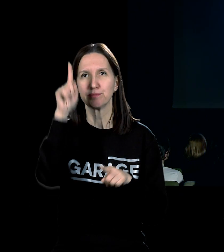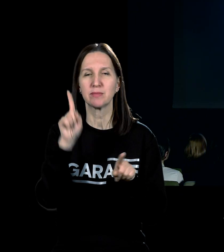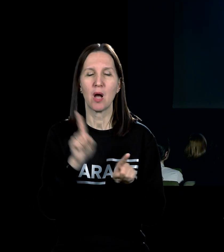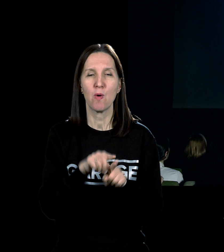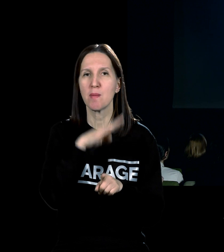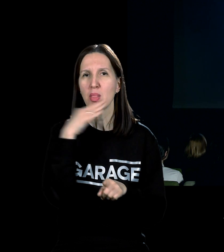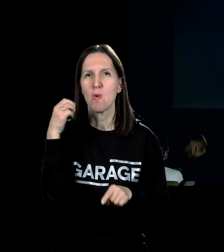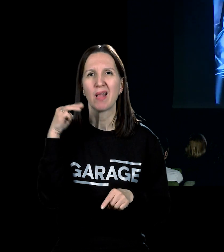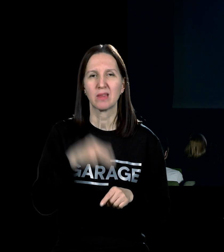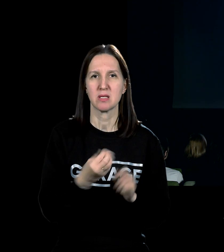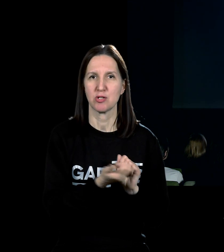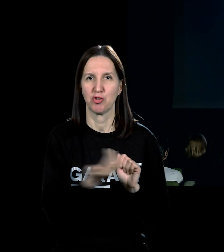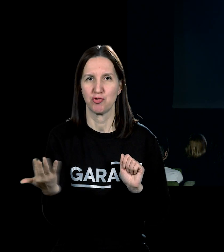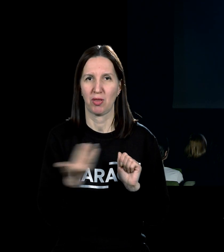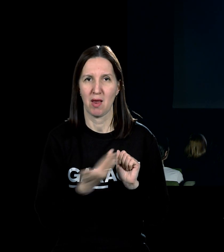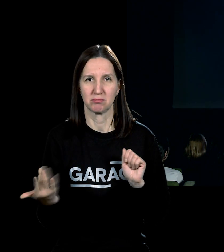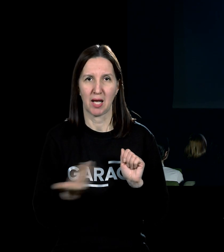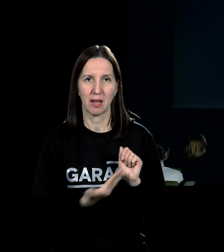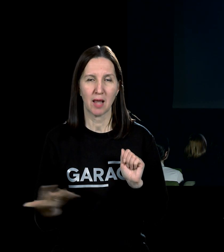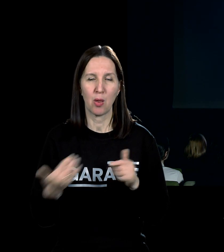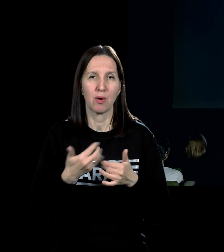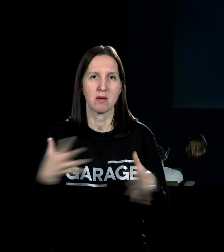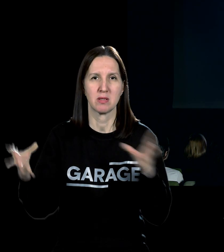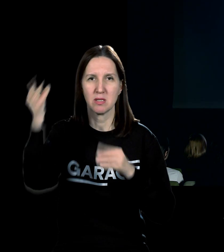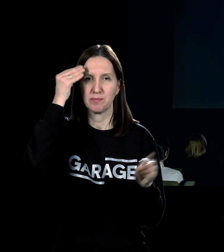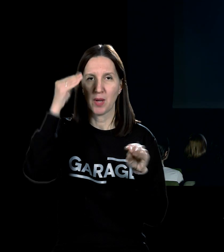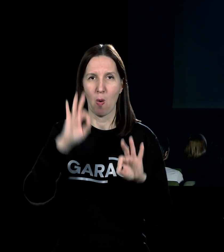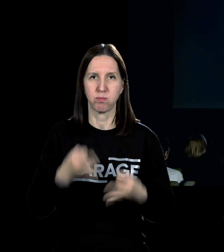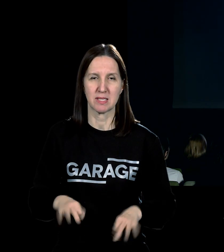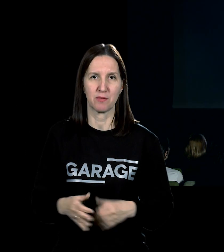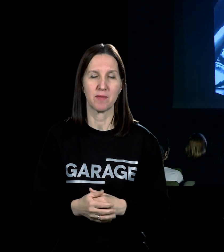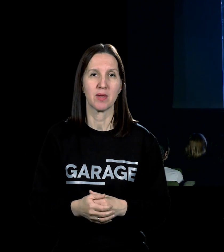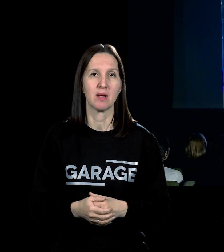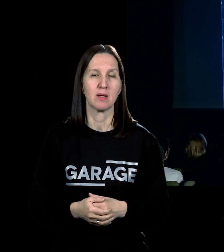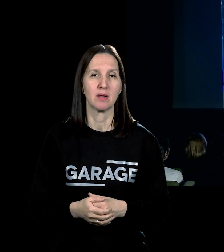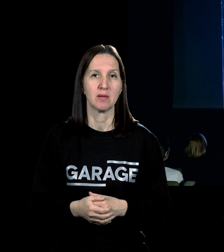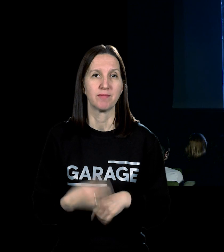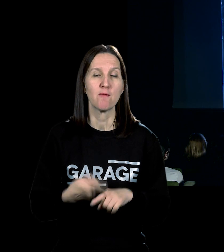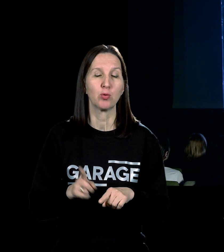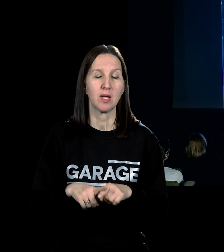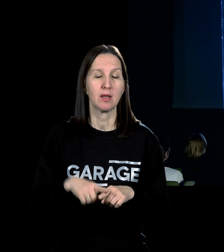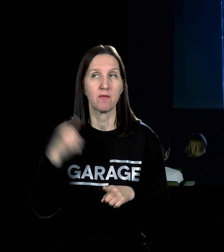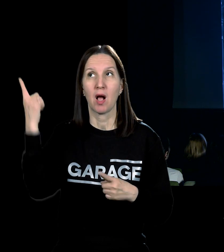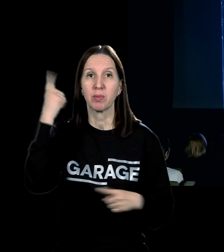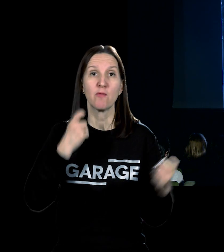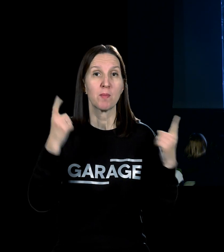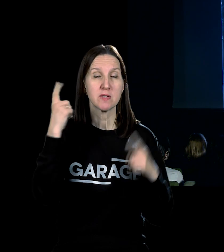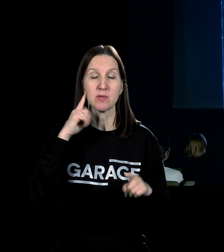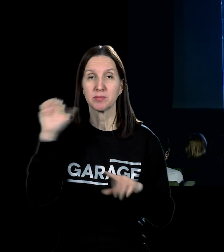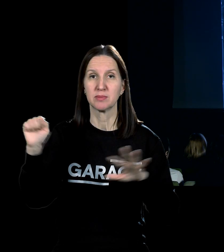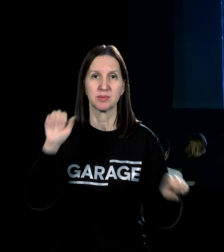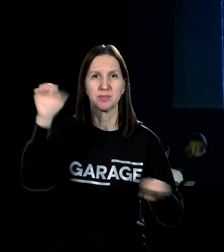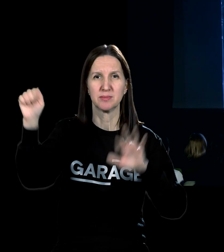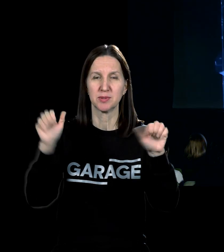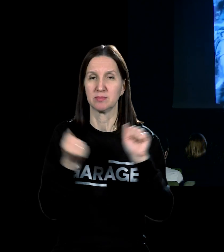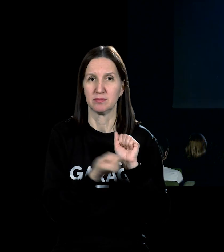многотысячный, по-моему, каталог вот этих самых образов, которые вот образов из этого бесконечного потока, того, чем, собственно